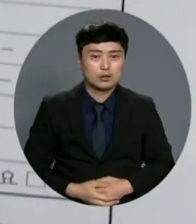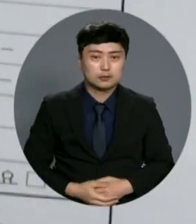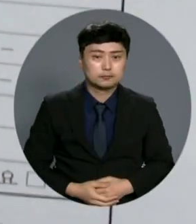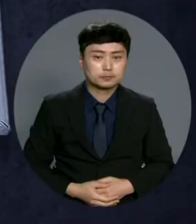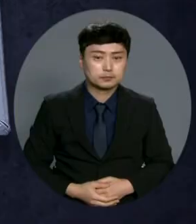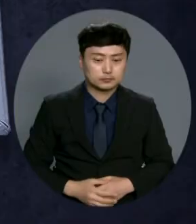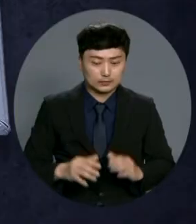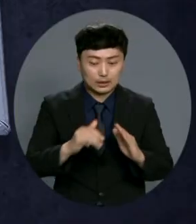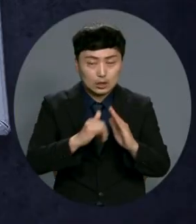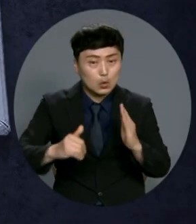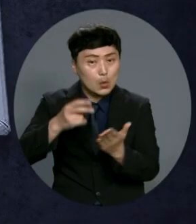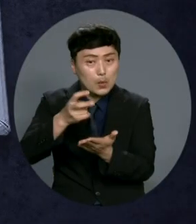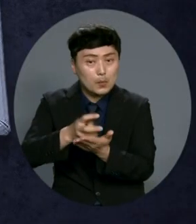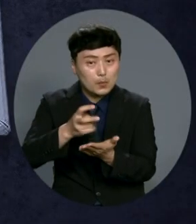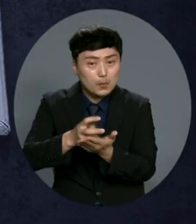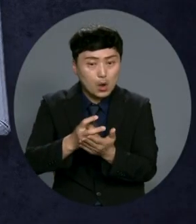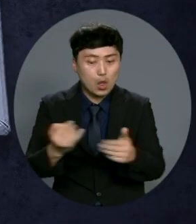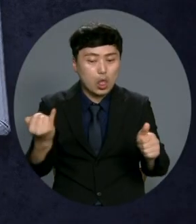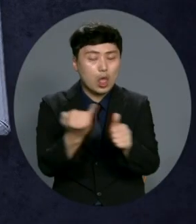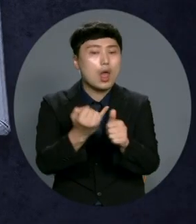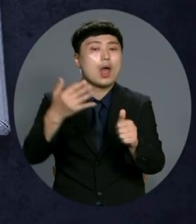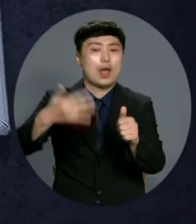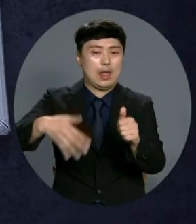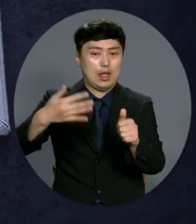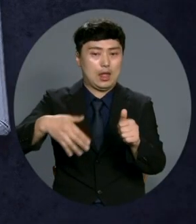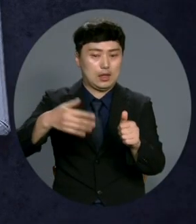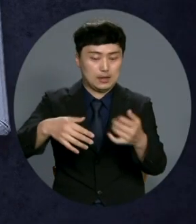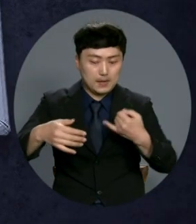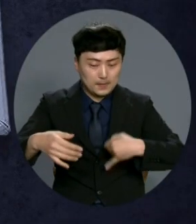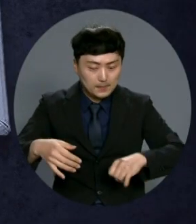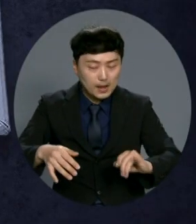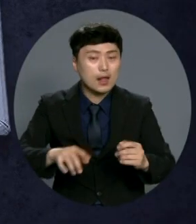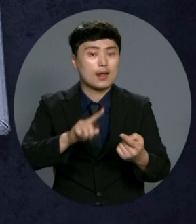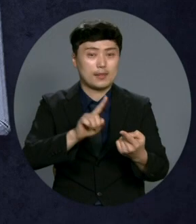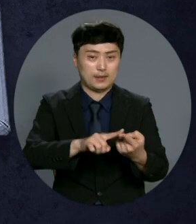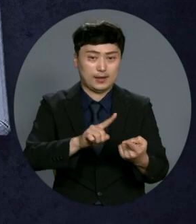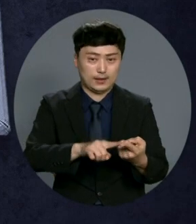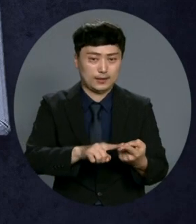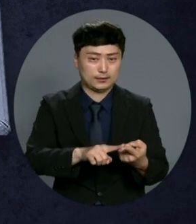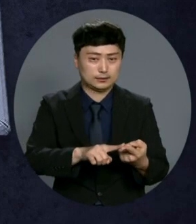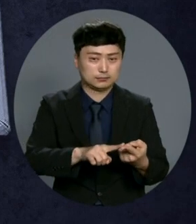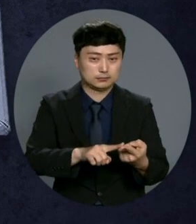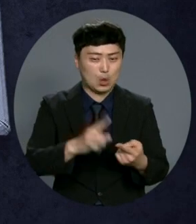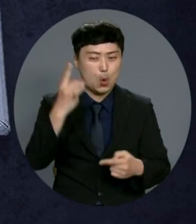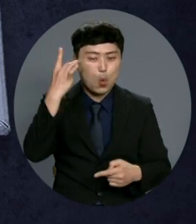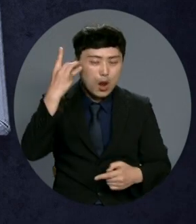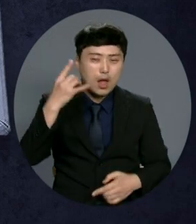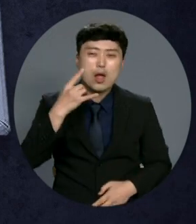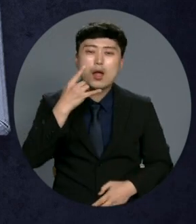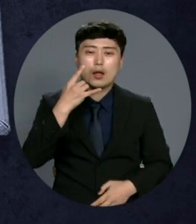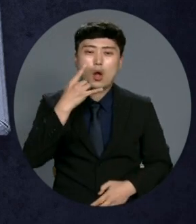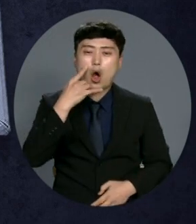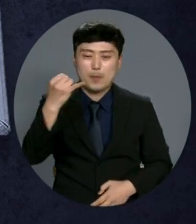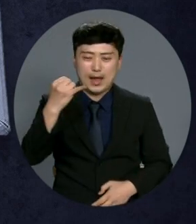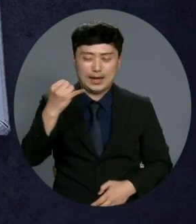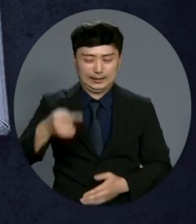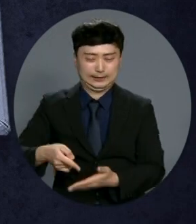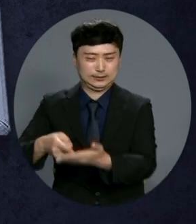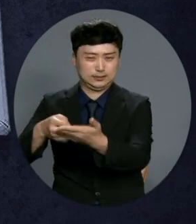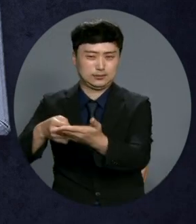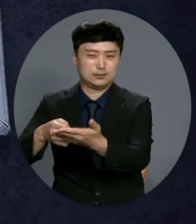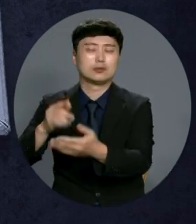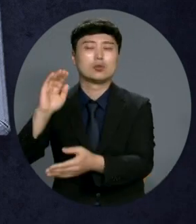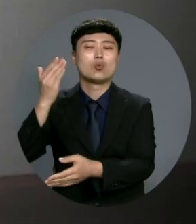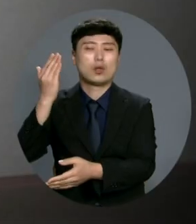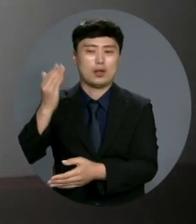가족관계 등록법에 혼인관계가 없는 남녀사에서 태어난 자녀의 출생신고는 원칙적으로 친모가 하도록 돼 있기